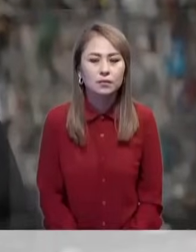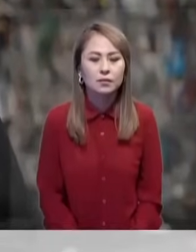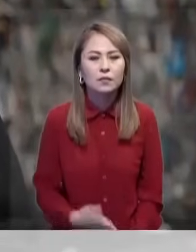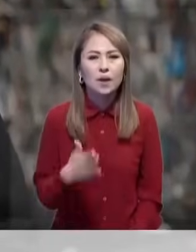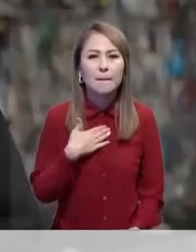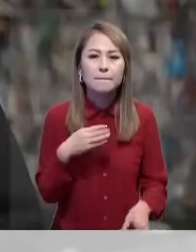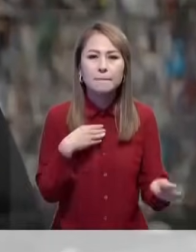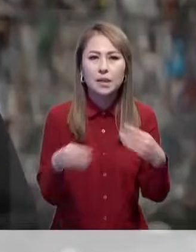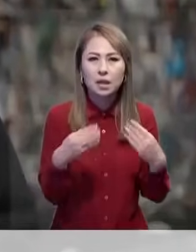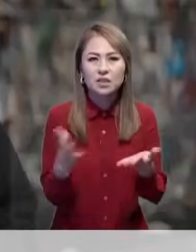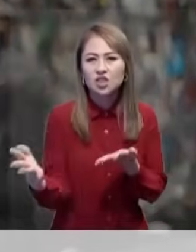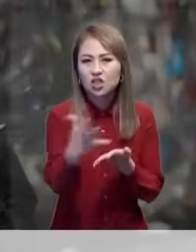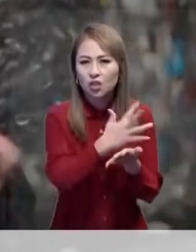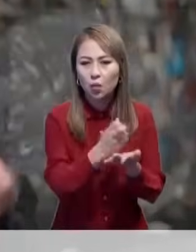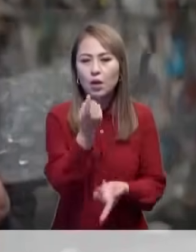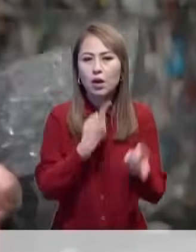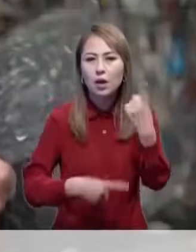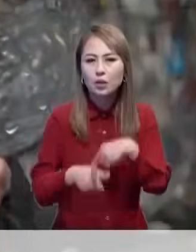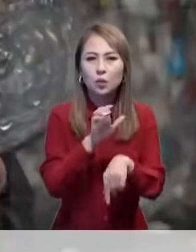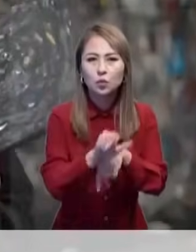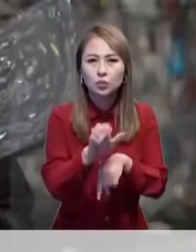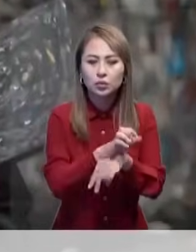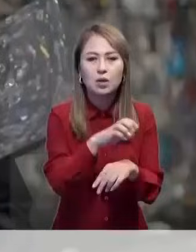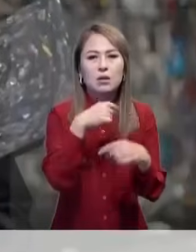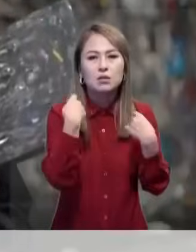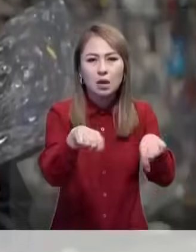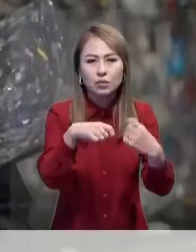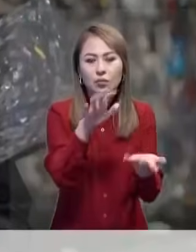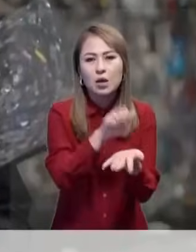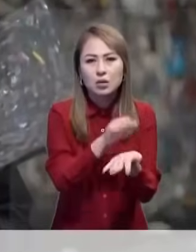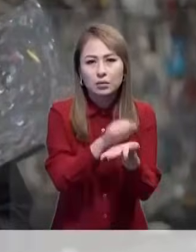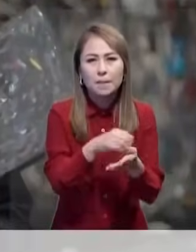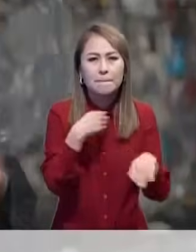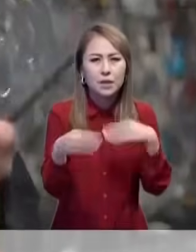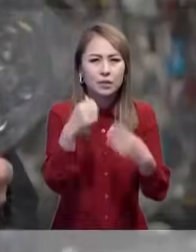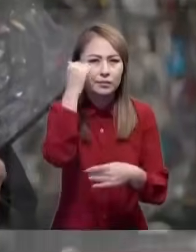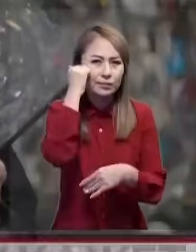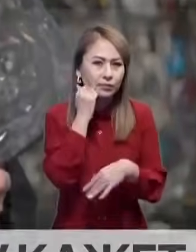Біз пластикті жинаумен, қайта өңдеумен және сатумен айналысамыз. Пластик